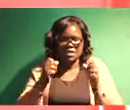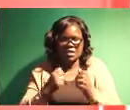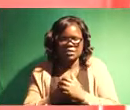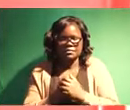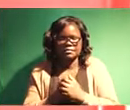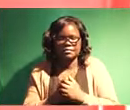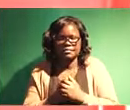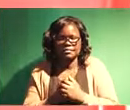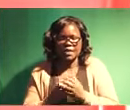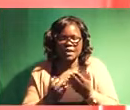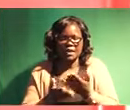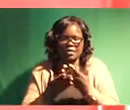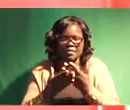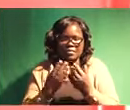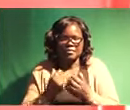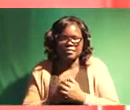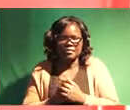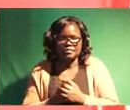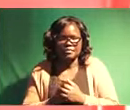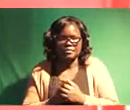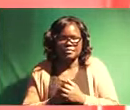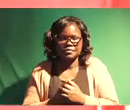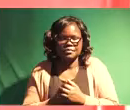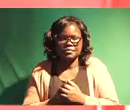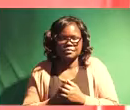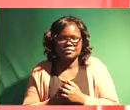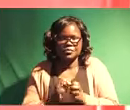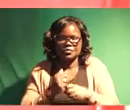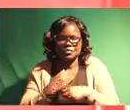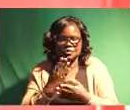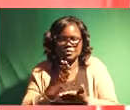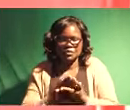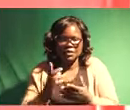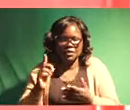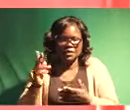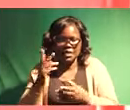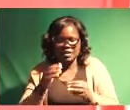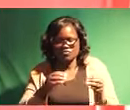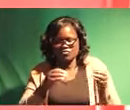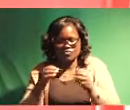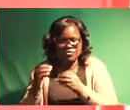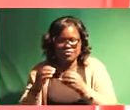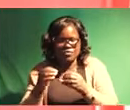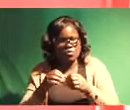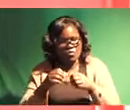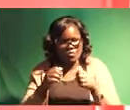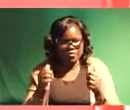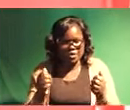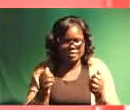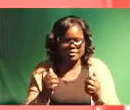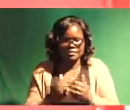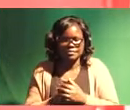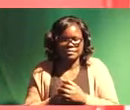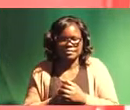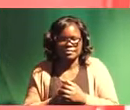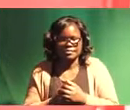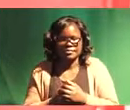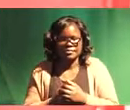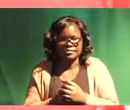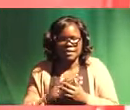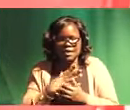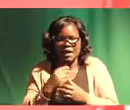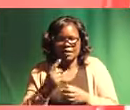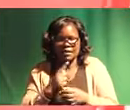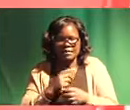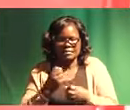kumsaidia kuhakikisha Kenya inasonga vile inapaswa kuwa, na